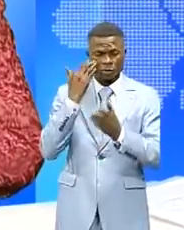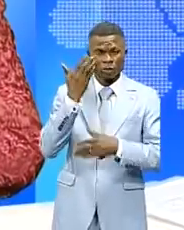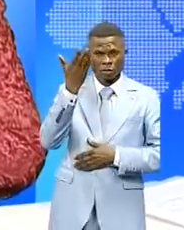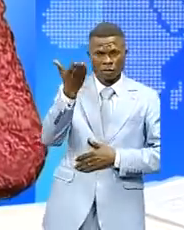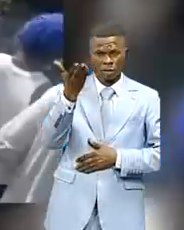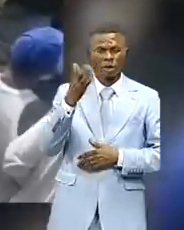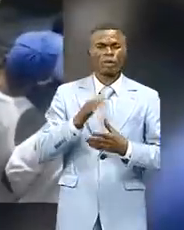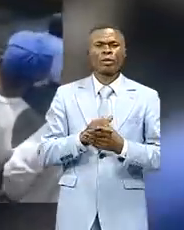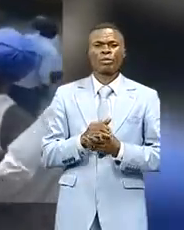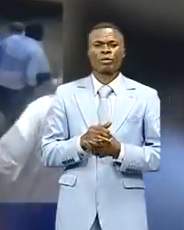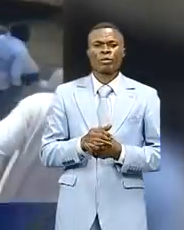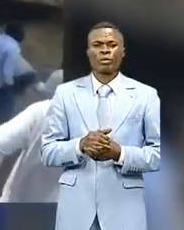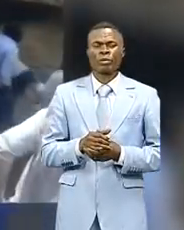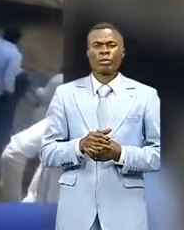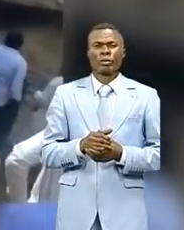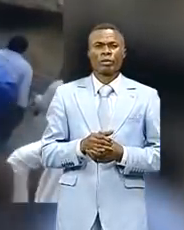maulard